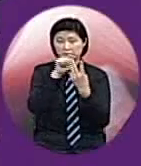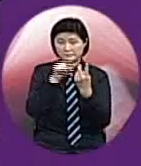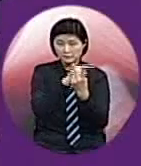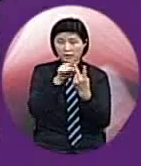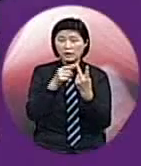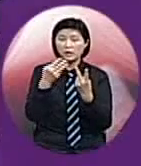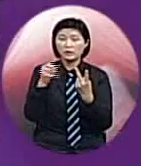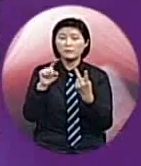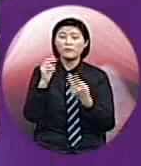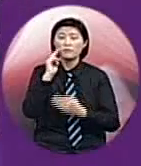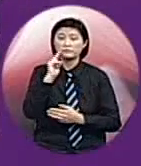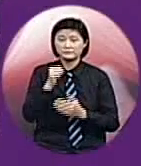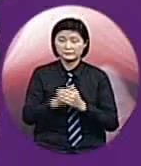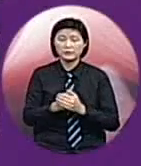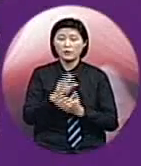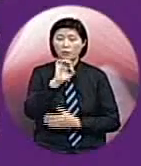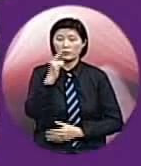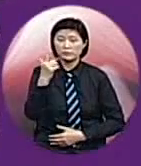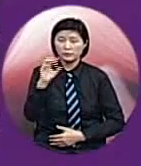네. 정답을 아신 분은